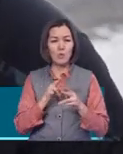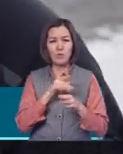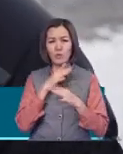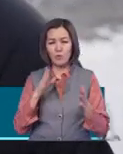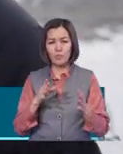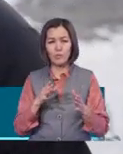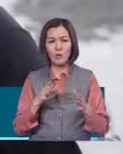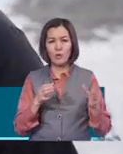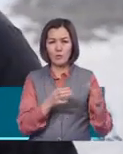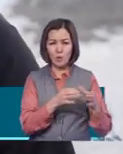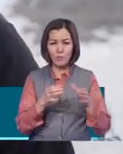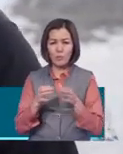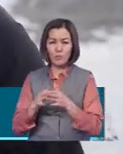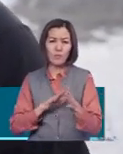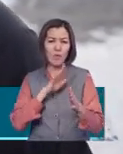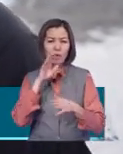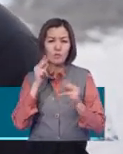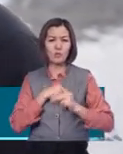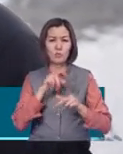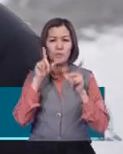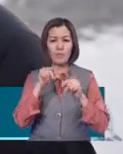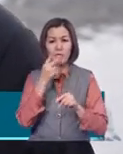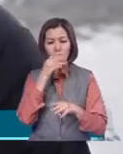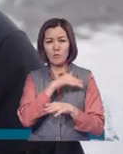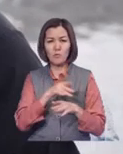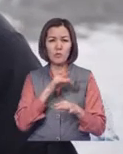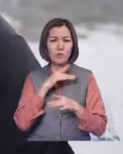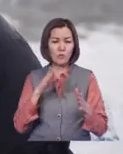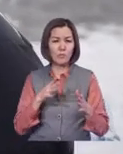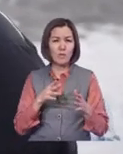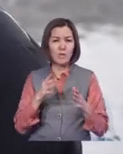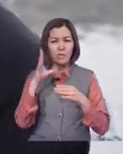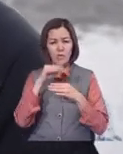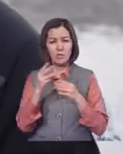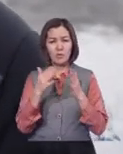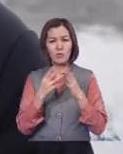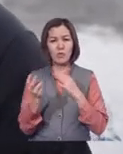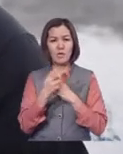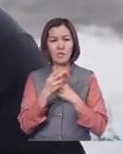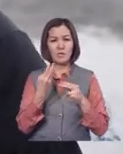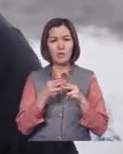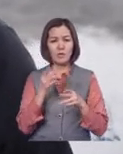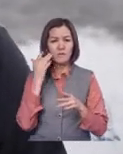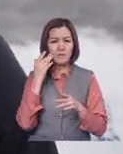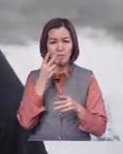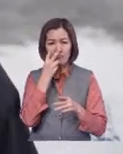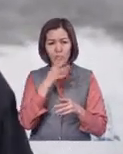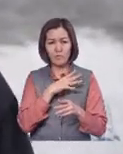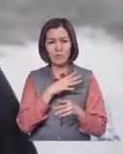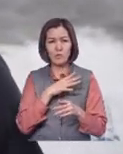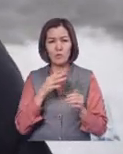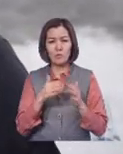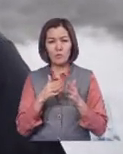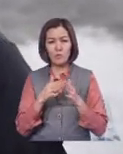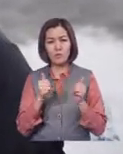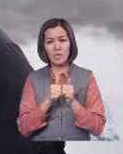келатыр. Таңертең жұмысқа шыққанда, кешке жұмысқа қайтарда шыны керек иттерді көп көреміз. Тек үйдің жанында ғана